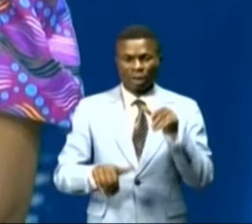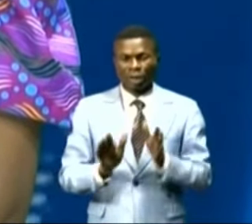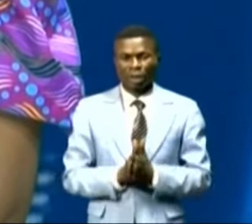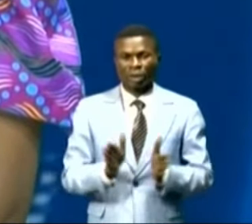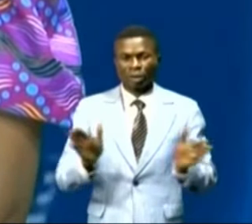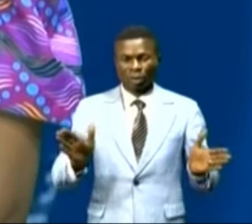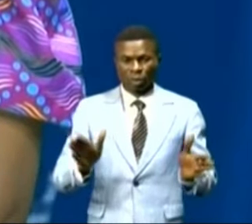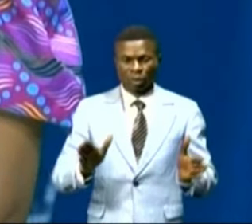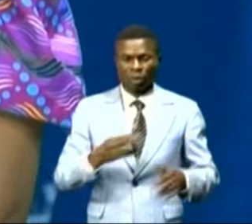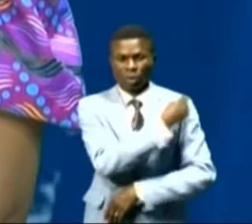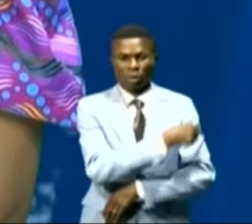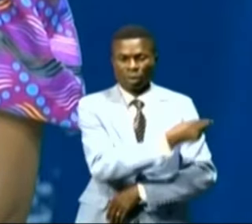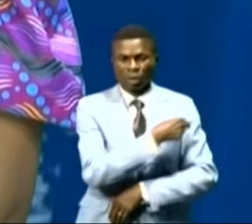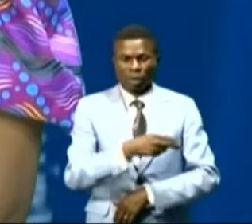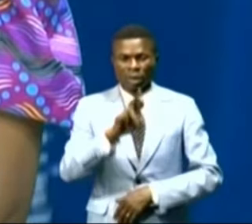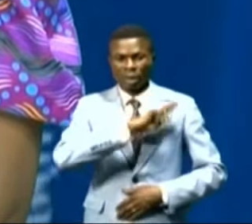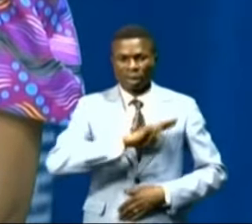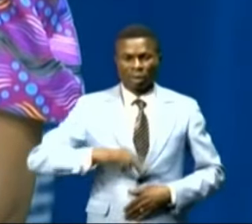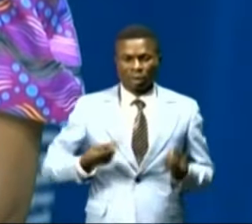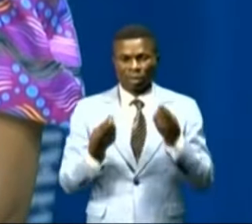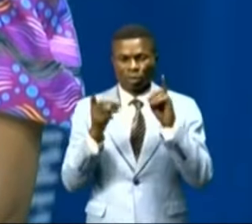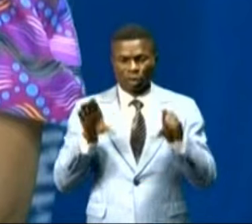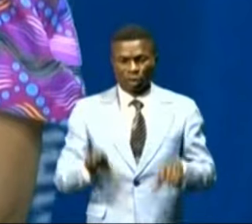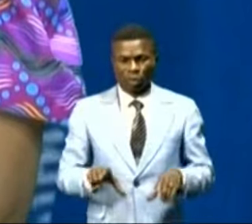générale de la Croix-Rouge RDC.